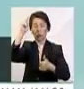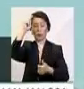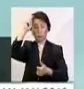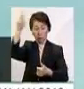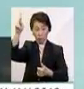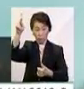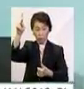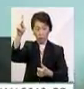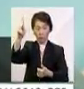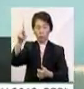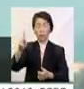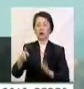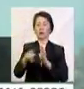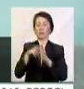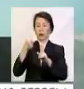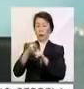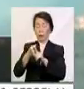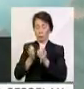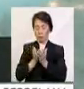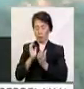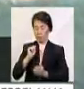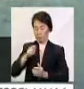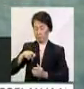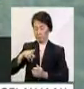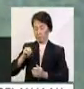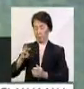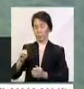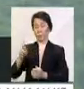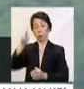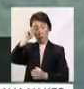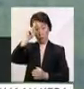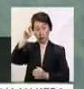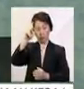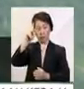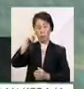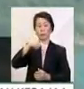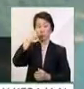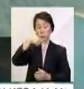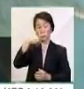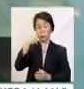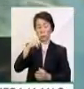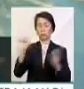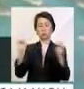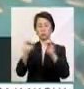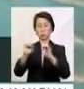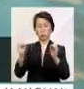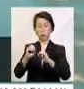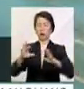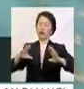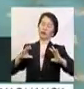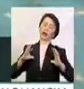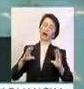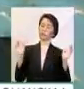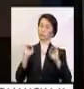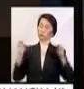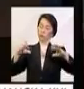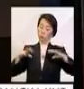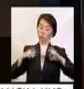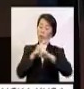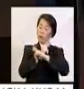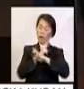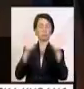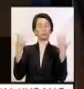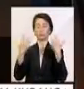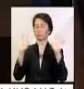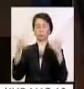Kelantan. Menurut pengarah Maritim Kelantan, Kapten Maritim Nurul Hizam Zakaria, tiada istilah rehat bagi pegawai dan anggota